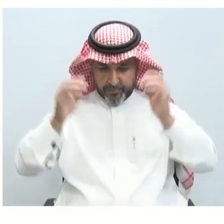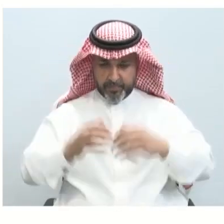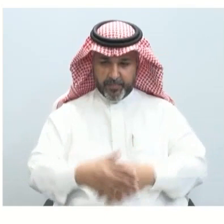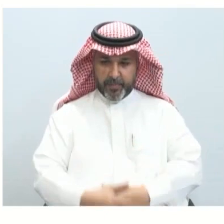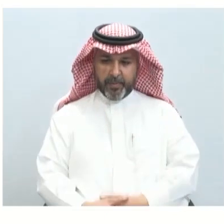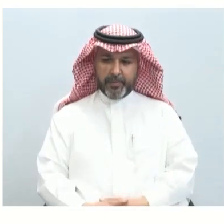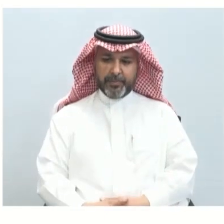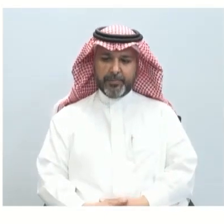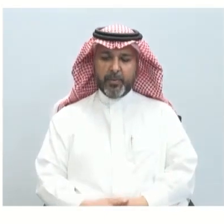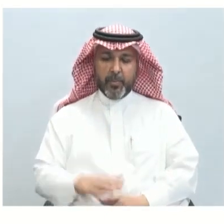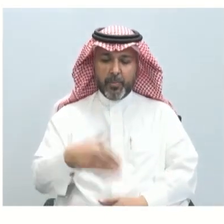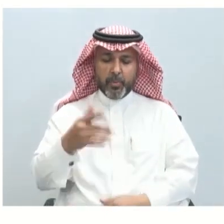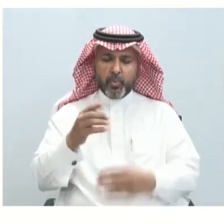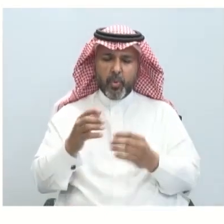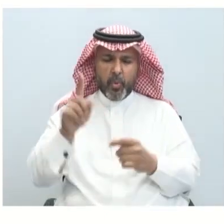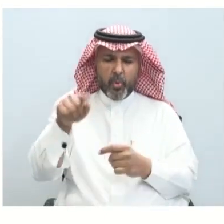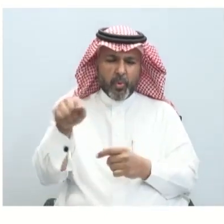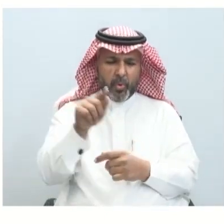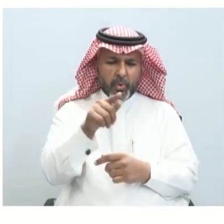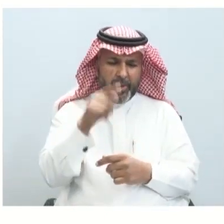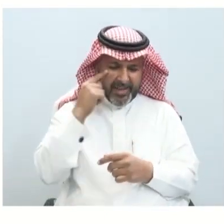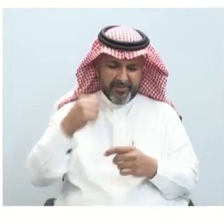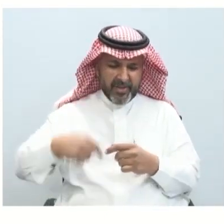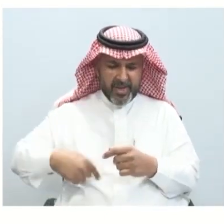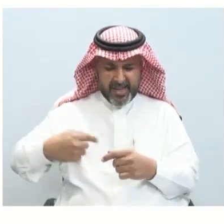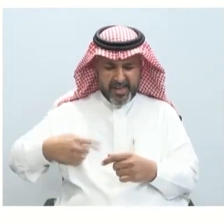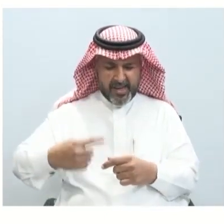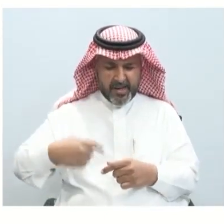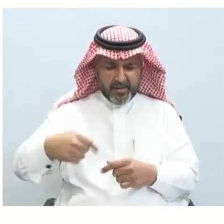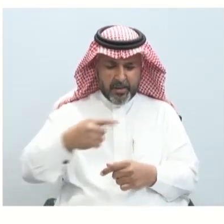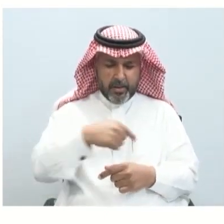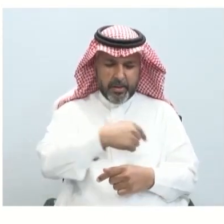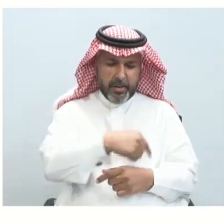خطا والتقدم بالعمر يزيد من نسبه تكرار